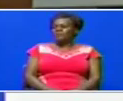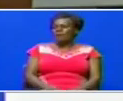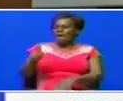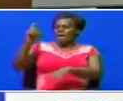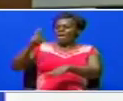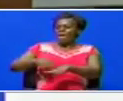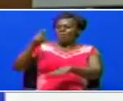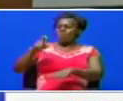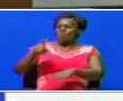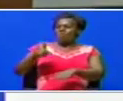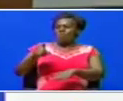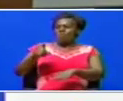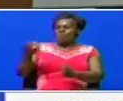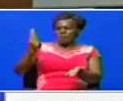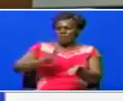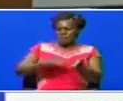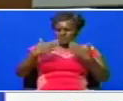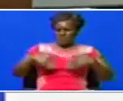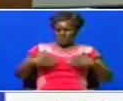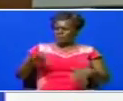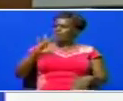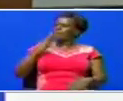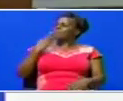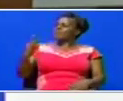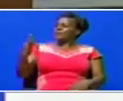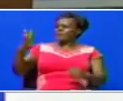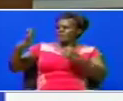Embu, registered voters,